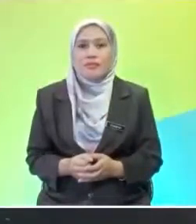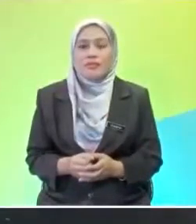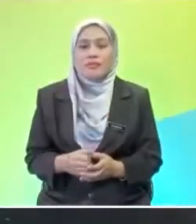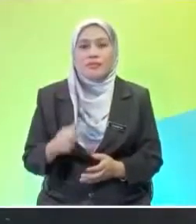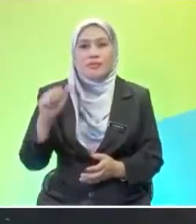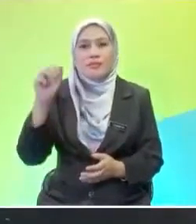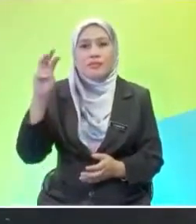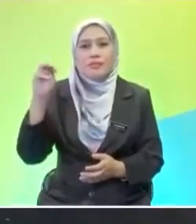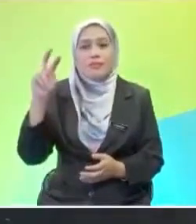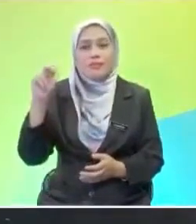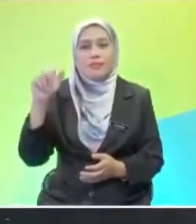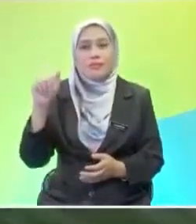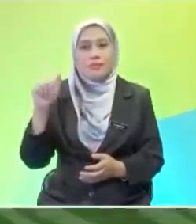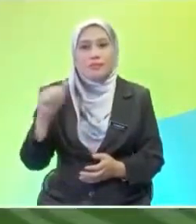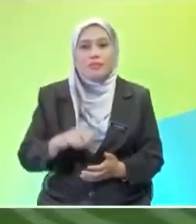lagi Amna nak tambah?